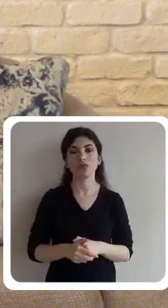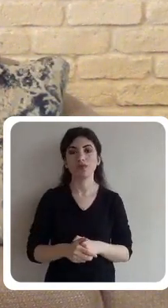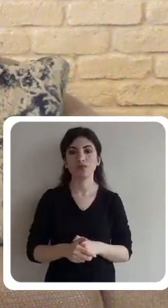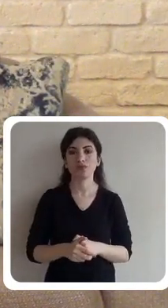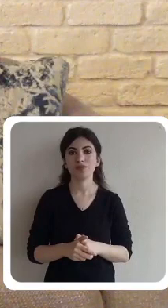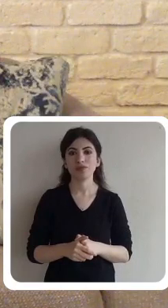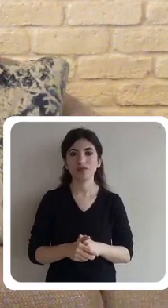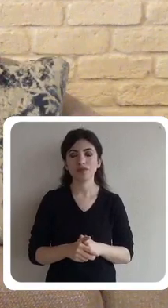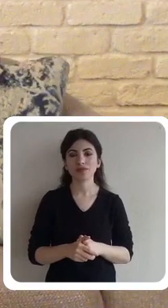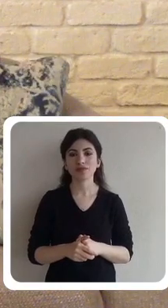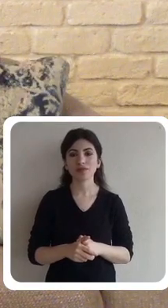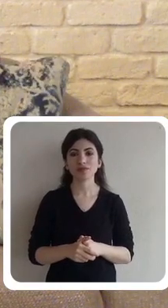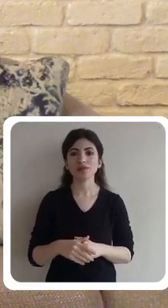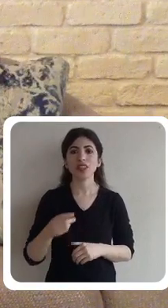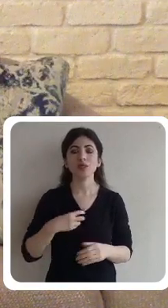kurtarabilirsin.